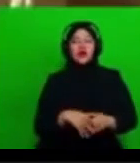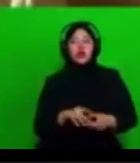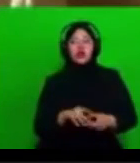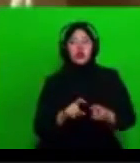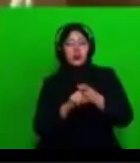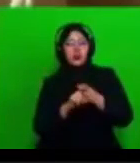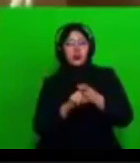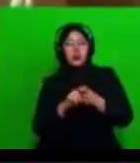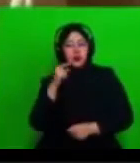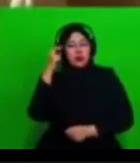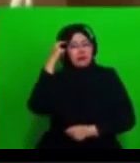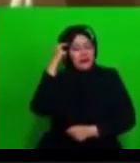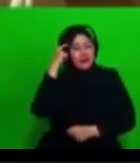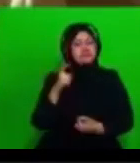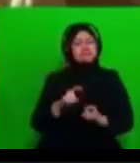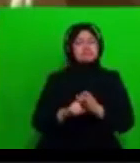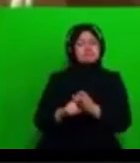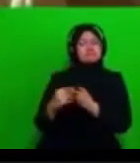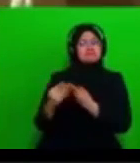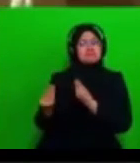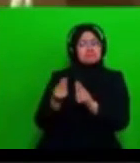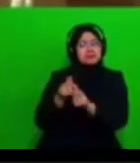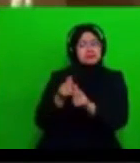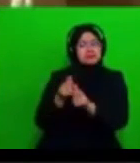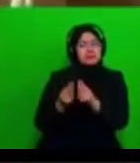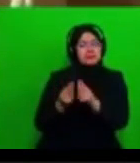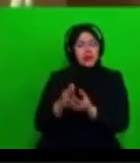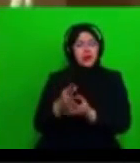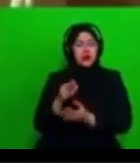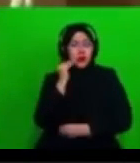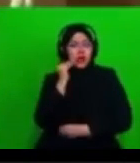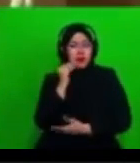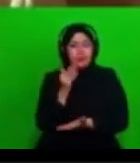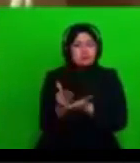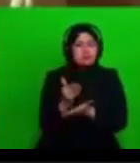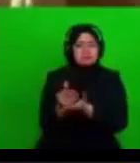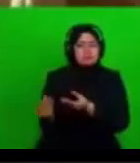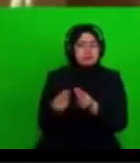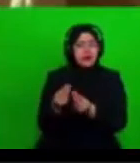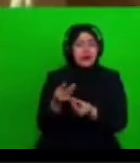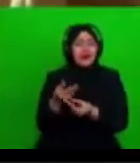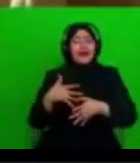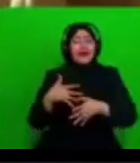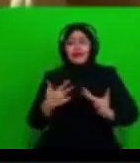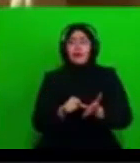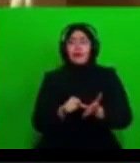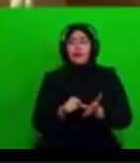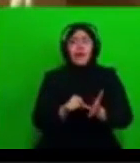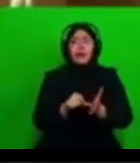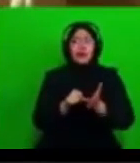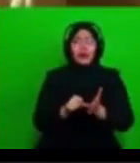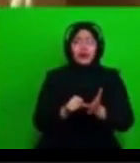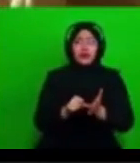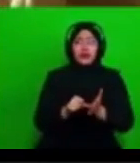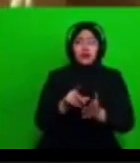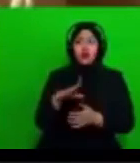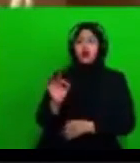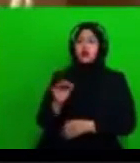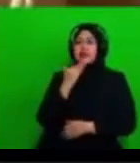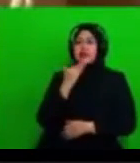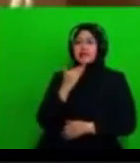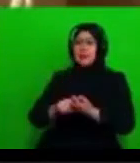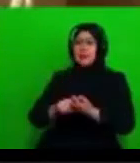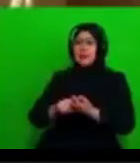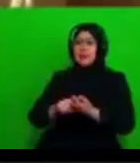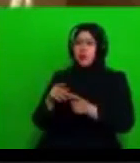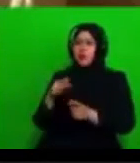teman berpikir, atau mungkin juga bisa menjadi berbagi pengalaman, atau membantu mencarikan teman-teman dari teman-temannya orang tua